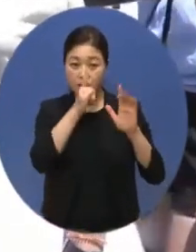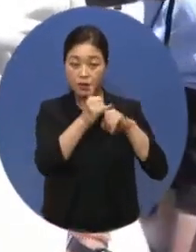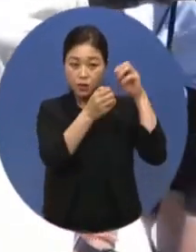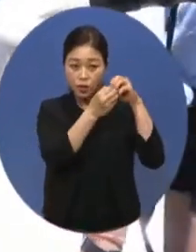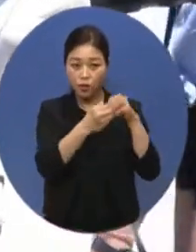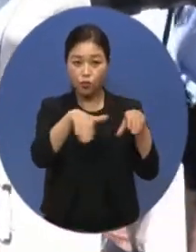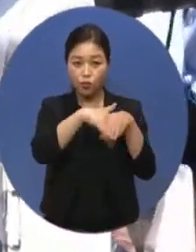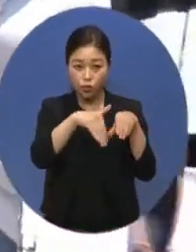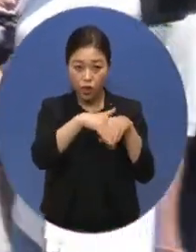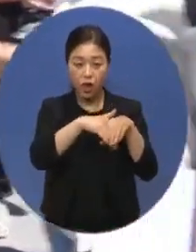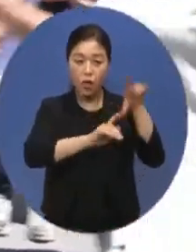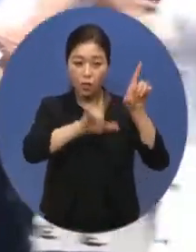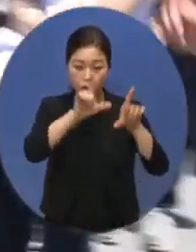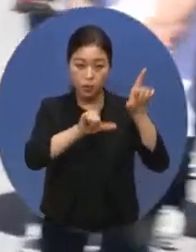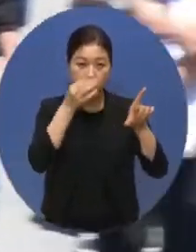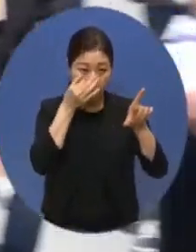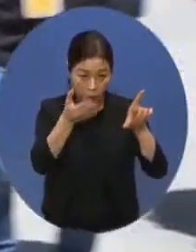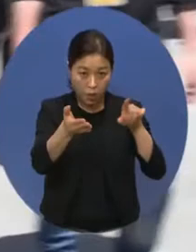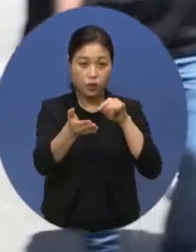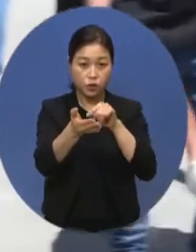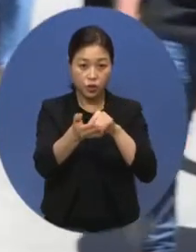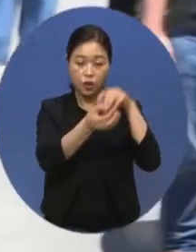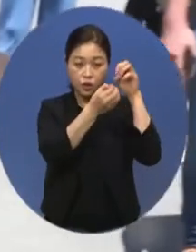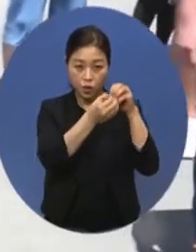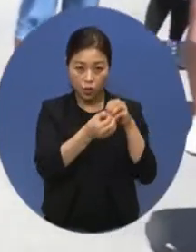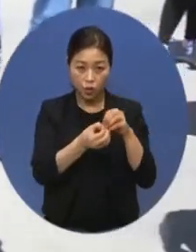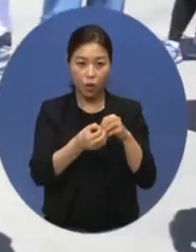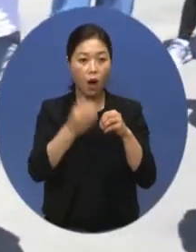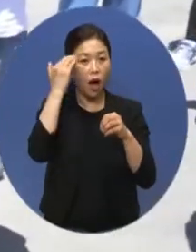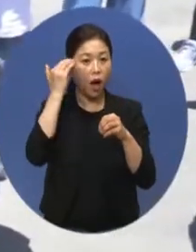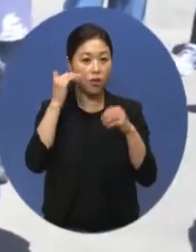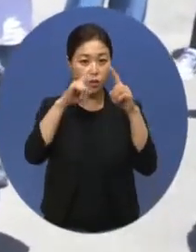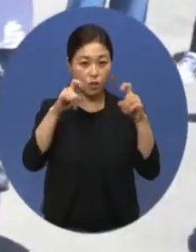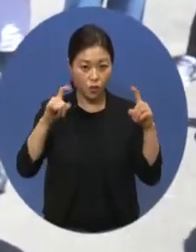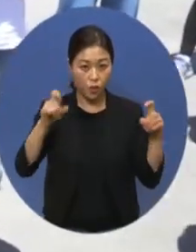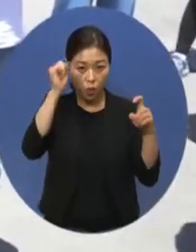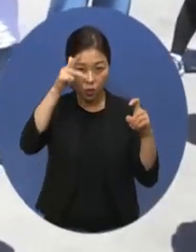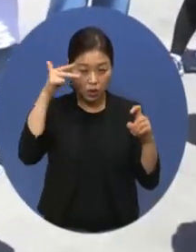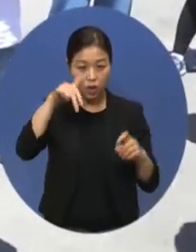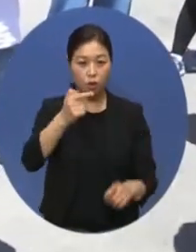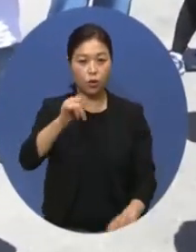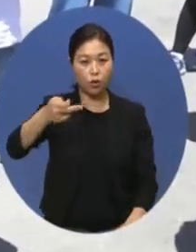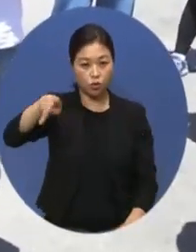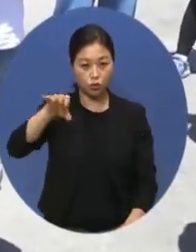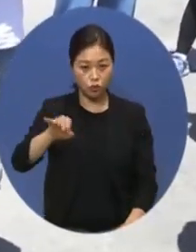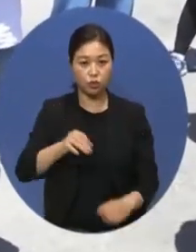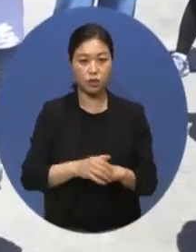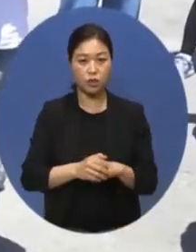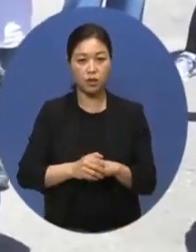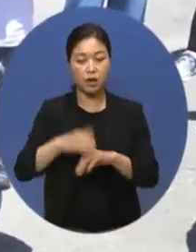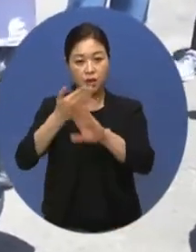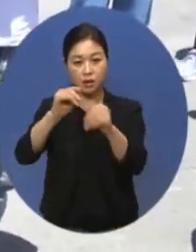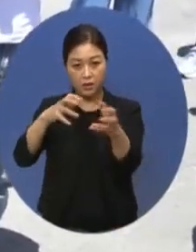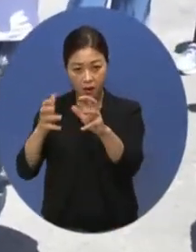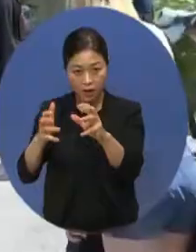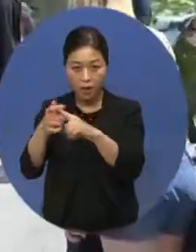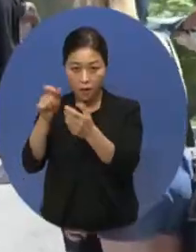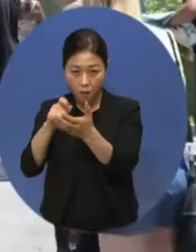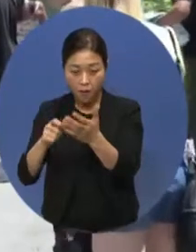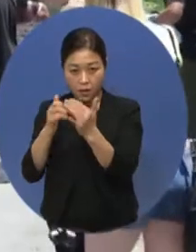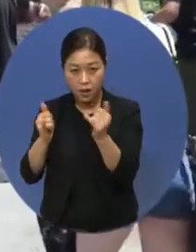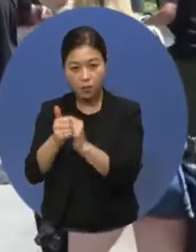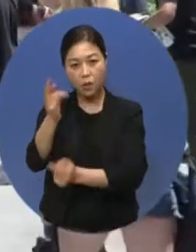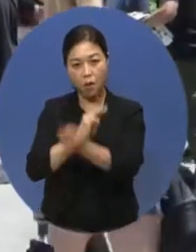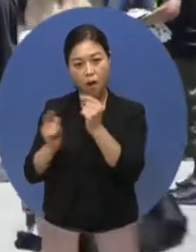재현한 조상들의 어리서린 전통 한옥 관광 호텔 고려궁은 외신 기자들의 방문이 줄지어